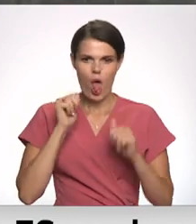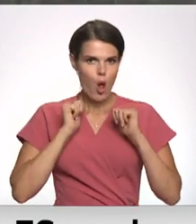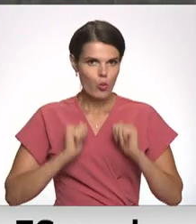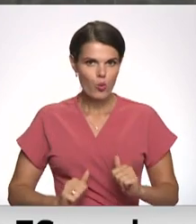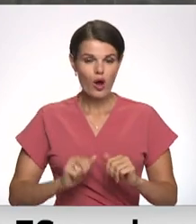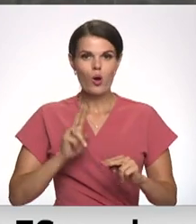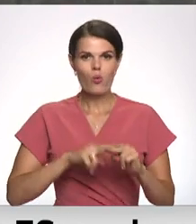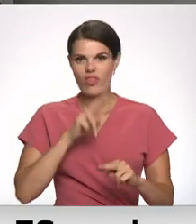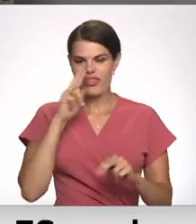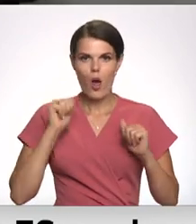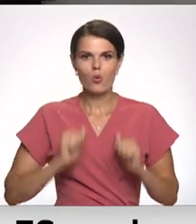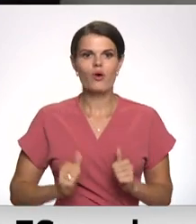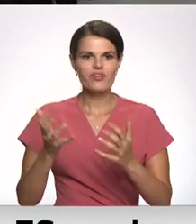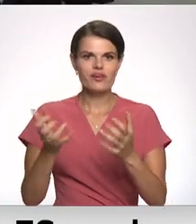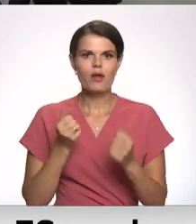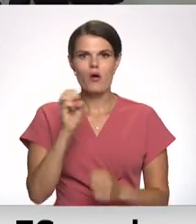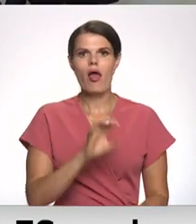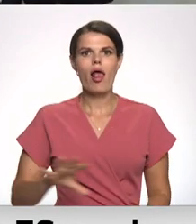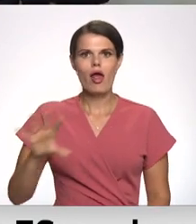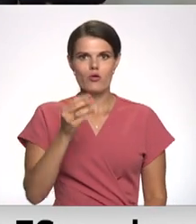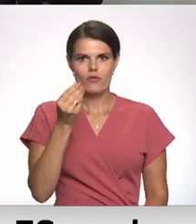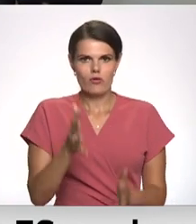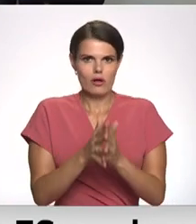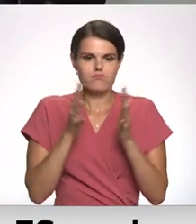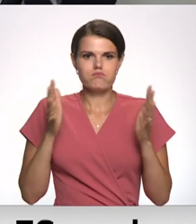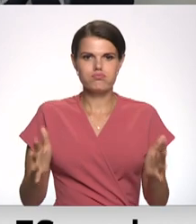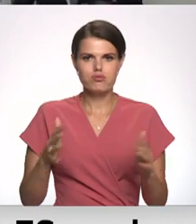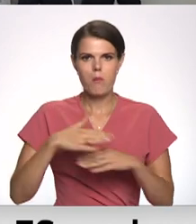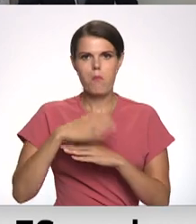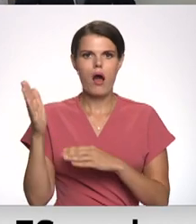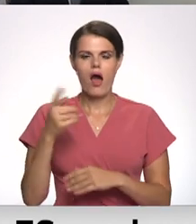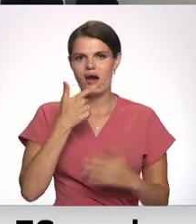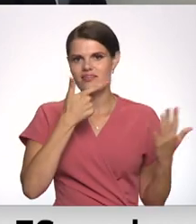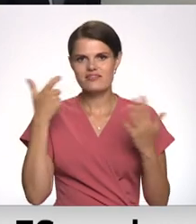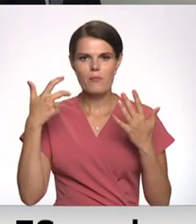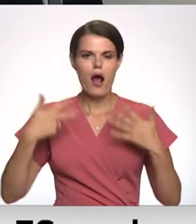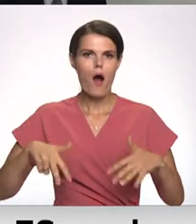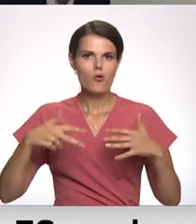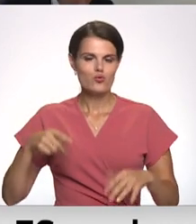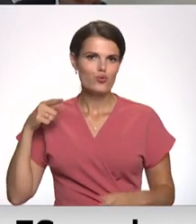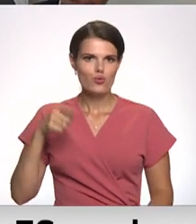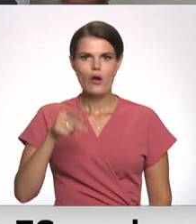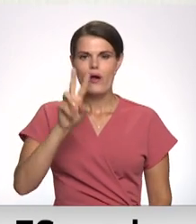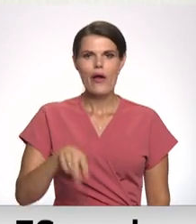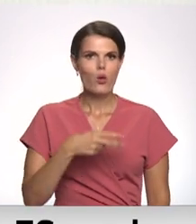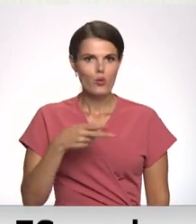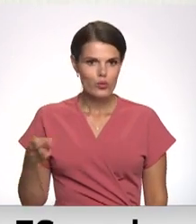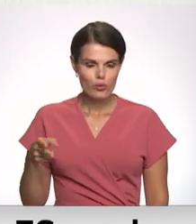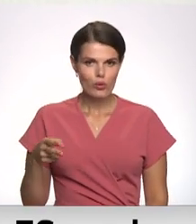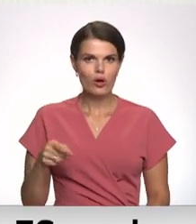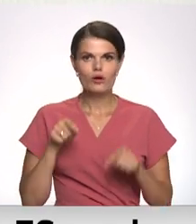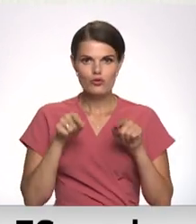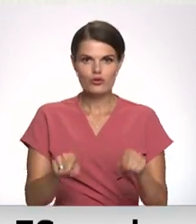un negodīgi iegūtā Eiropas fondu naudas summa liela – vairāk nekā 780 tūkstoši eiro. Šī